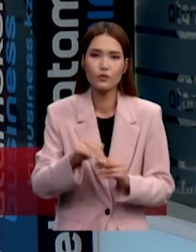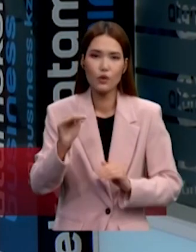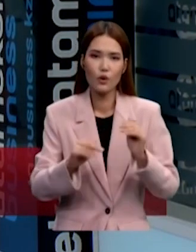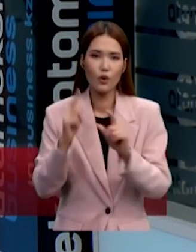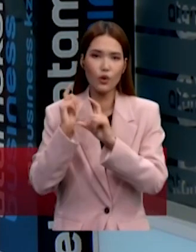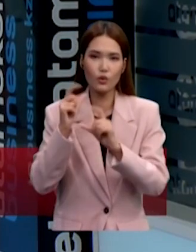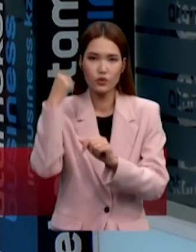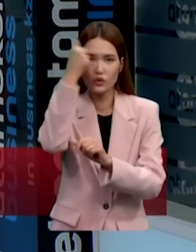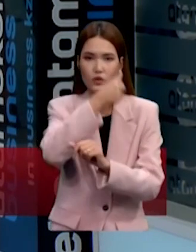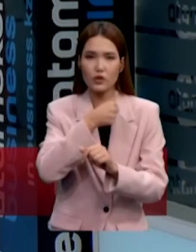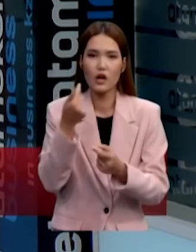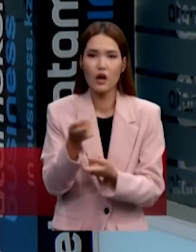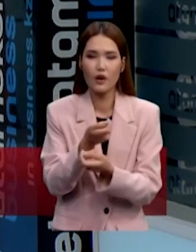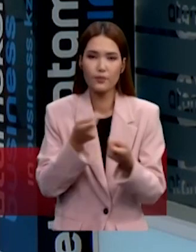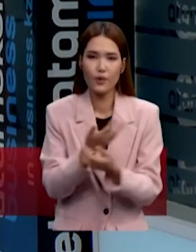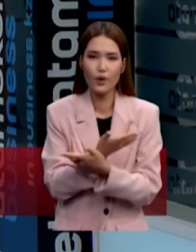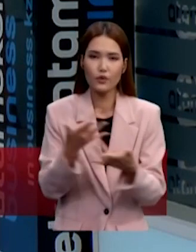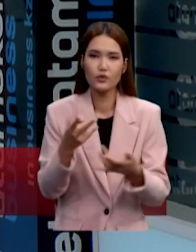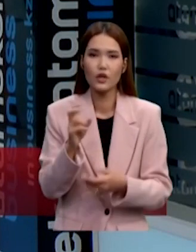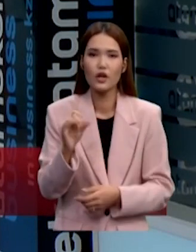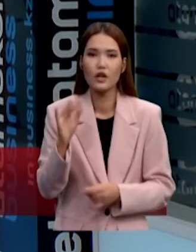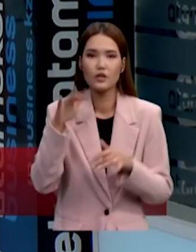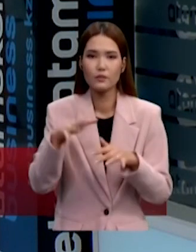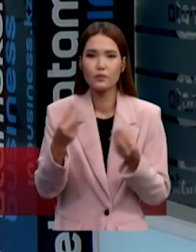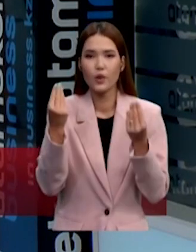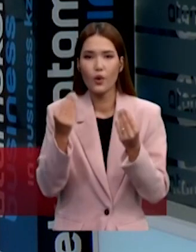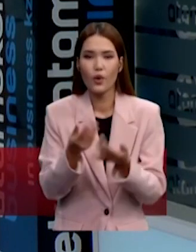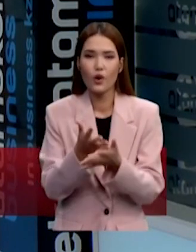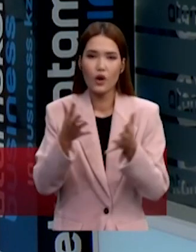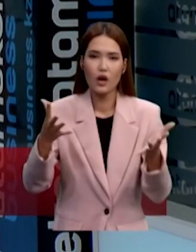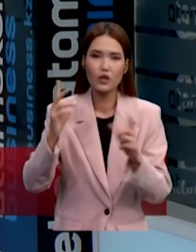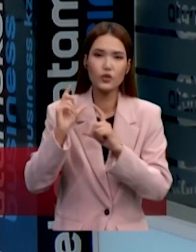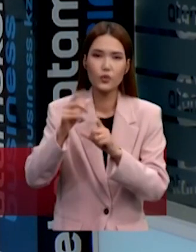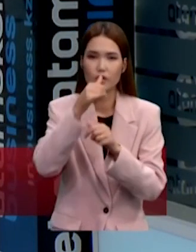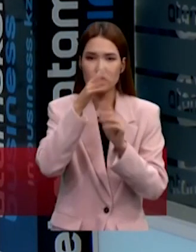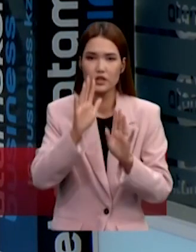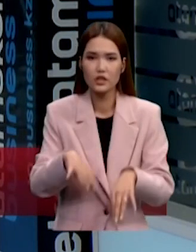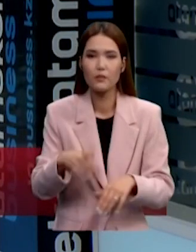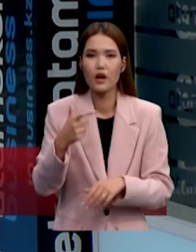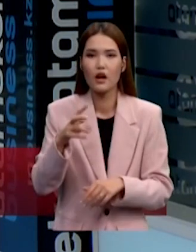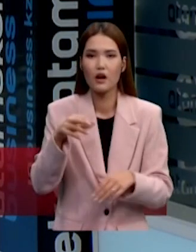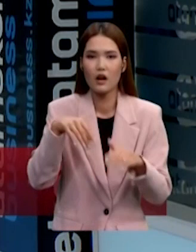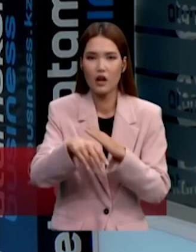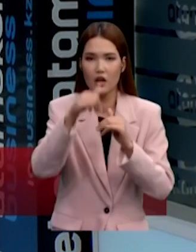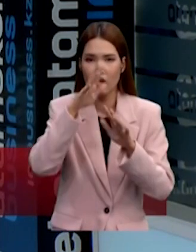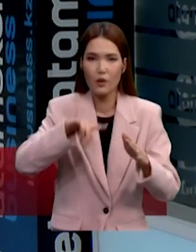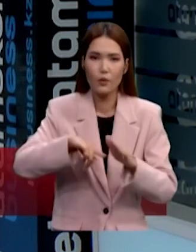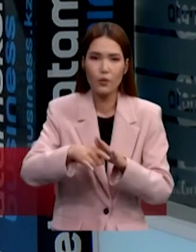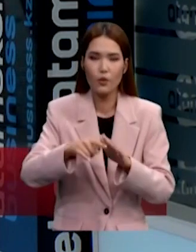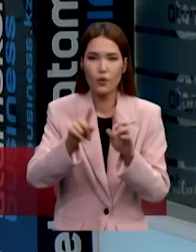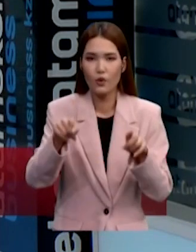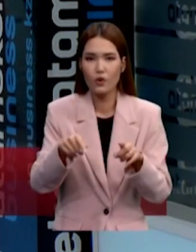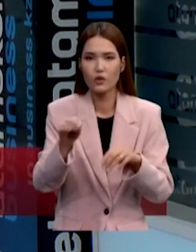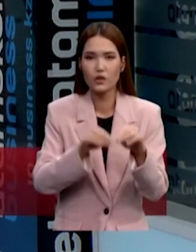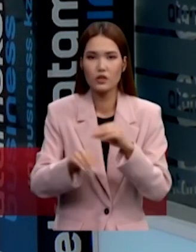груза в год, но из-за мелководья на шельфе Каспия крупногабаритные грузы не могут заходить в гавань. Глубина устья Урала сейчас